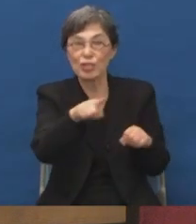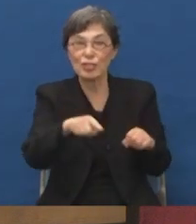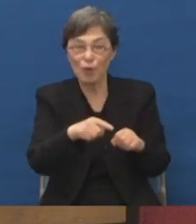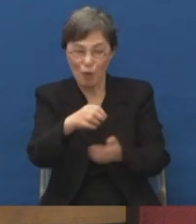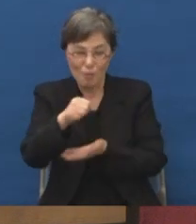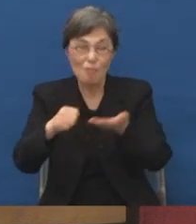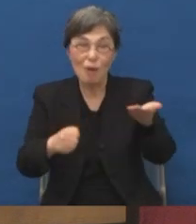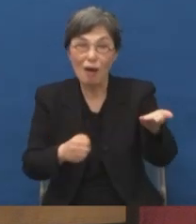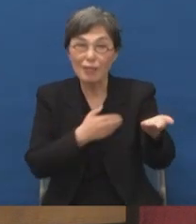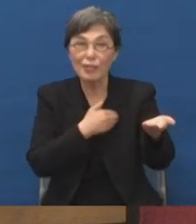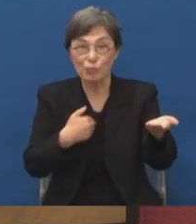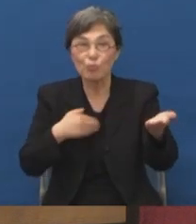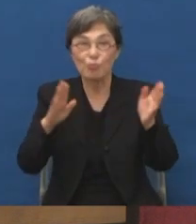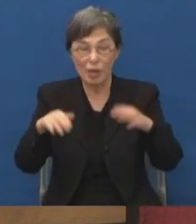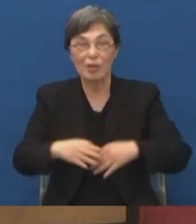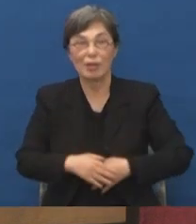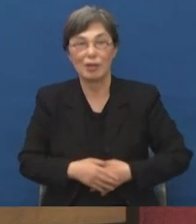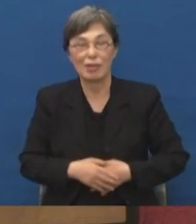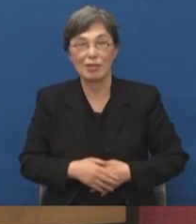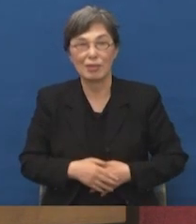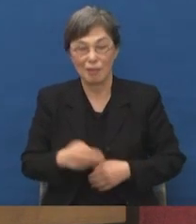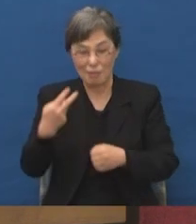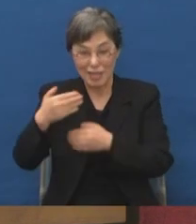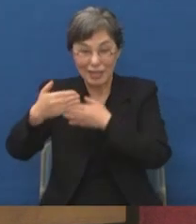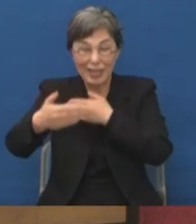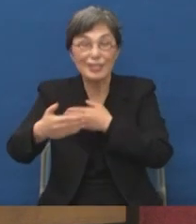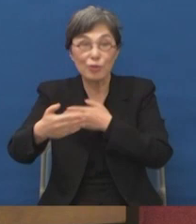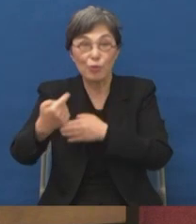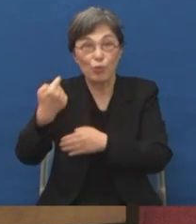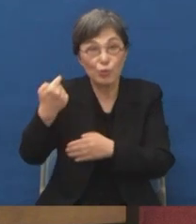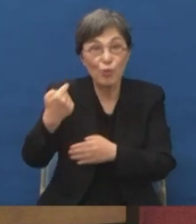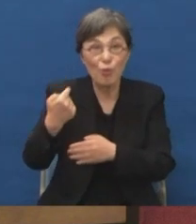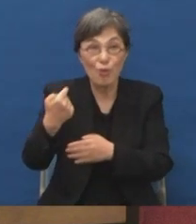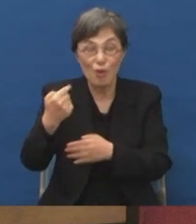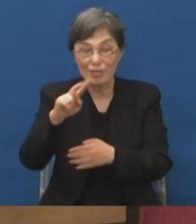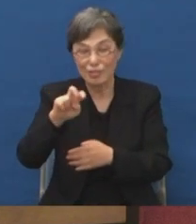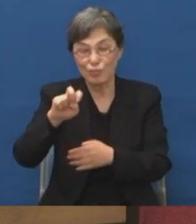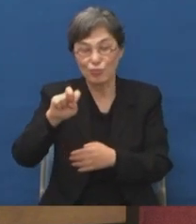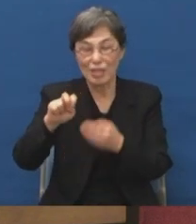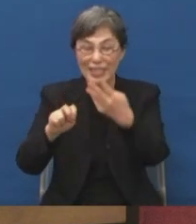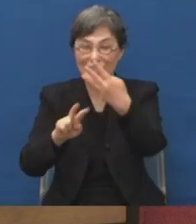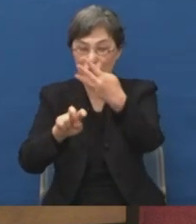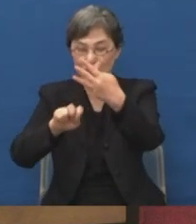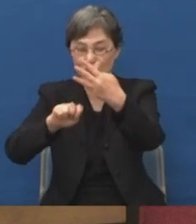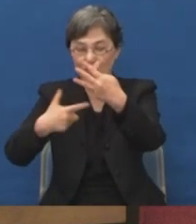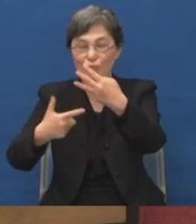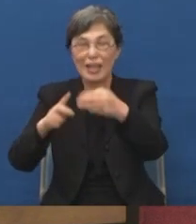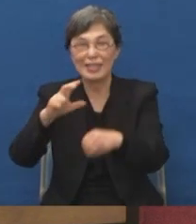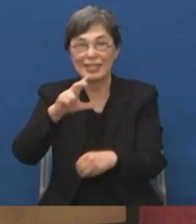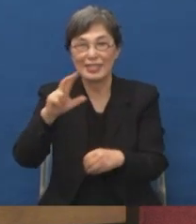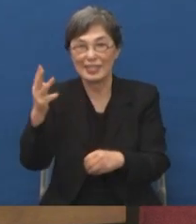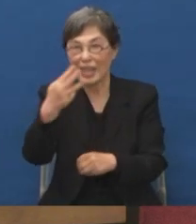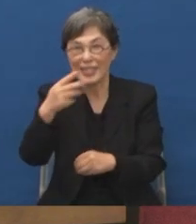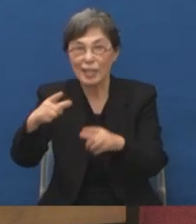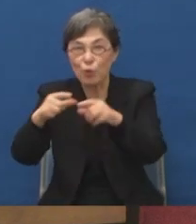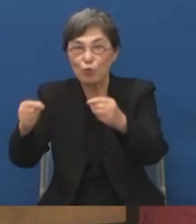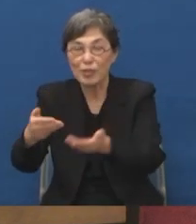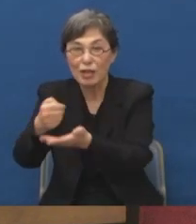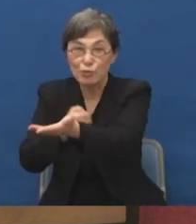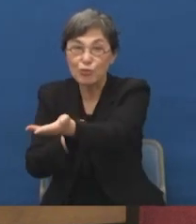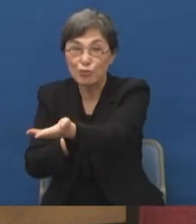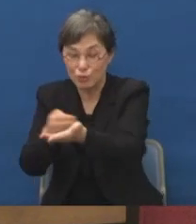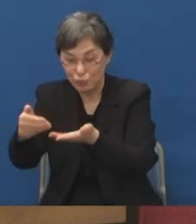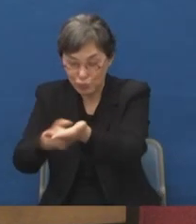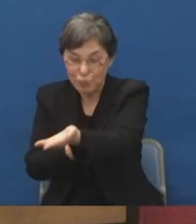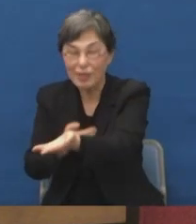輸出を可能にしました。わずか3ヶ月後の昨日、26日にさらに第三国への輸出までに可能にする